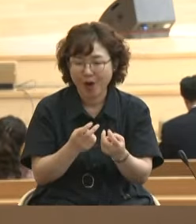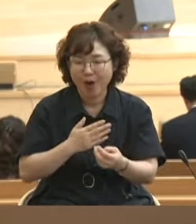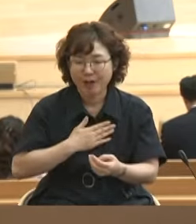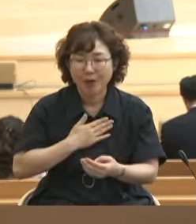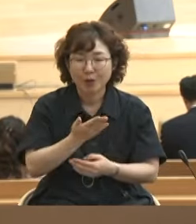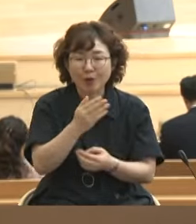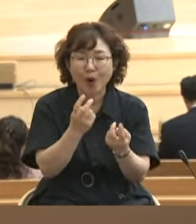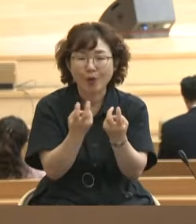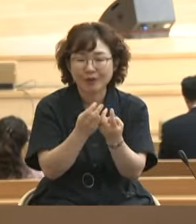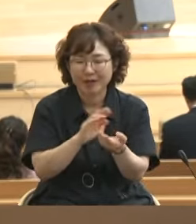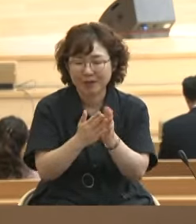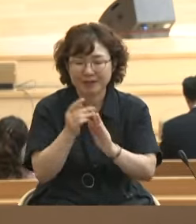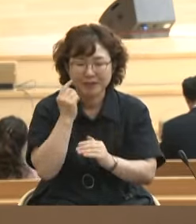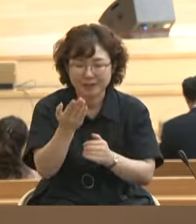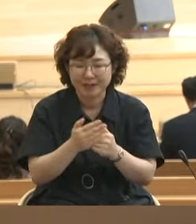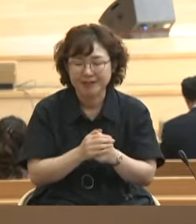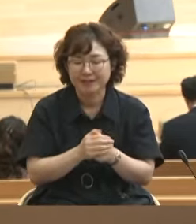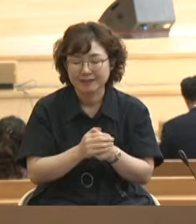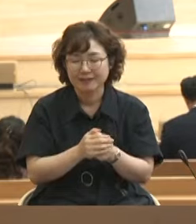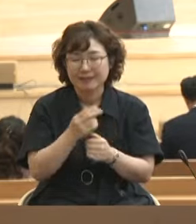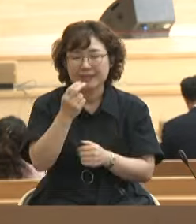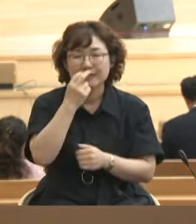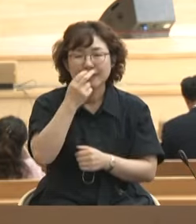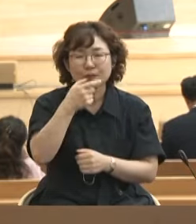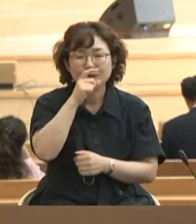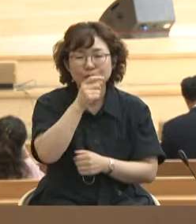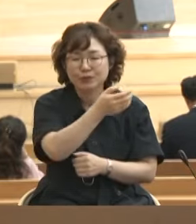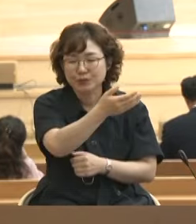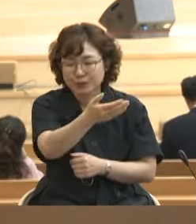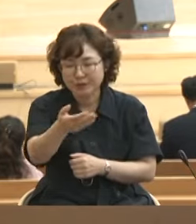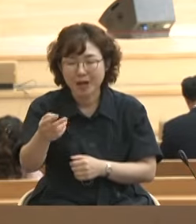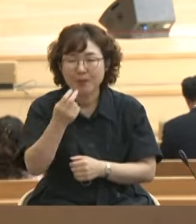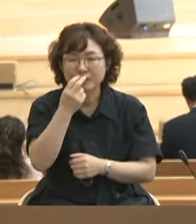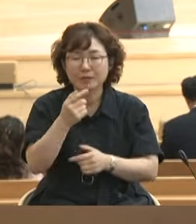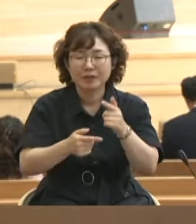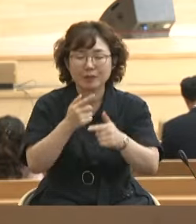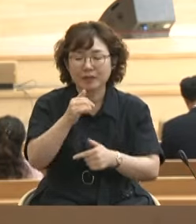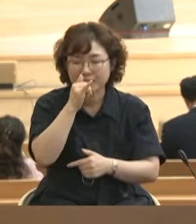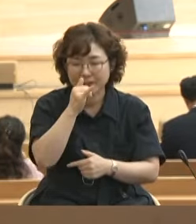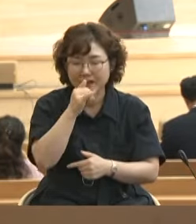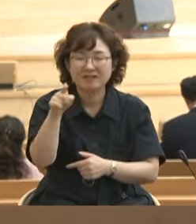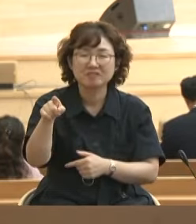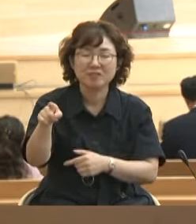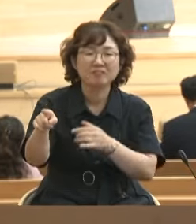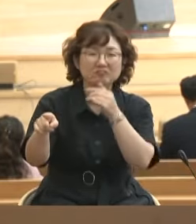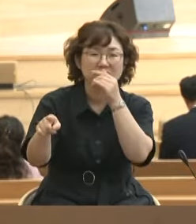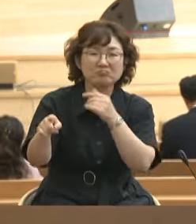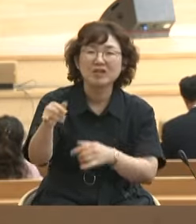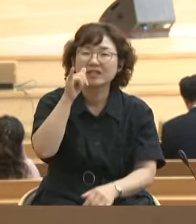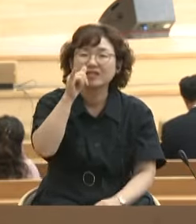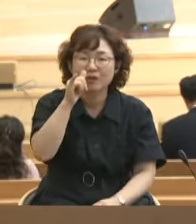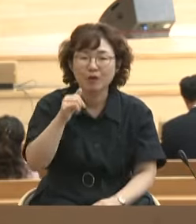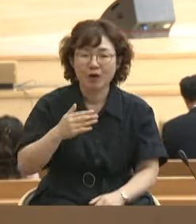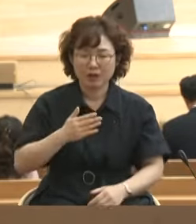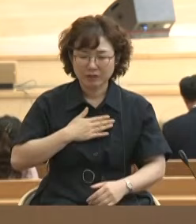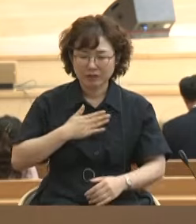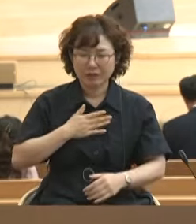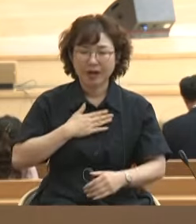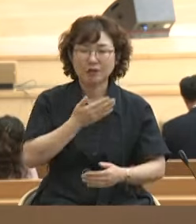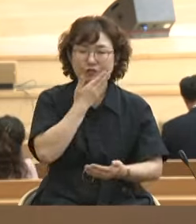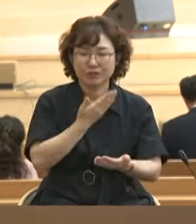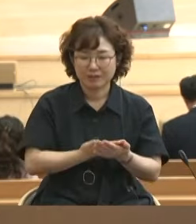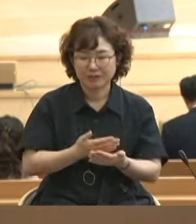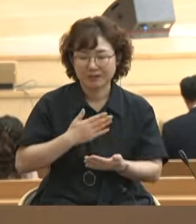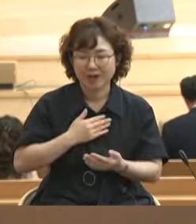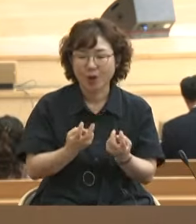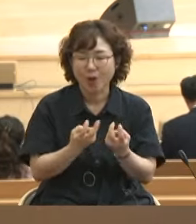되는가? 자, 그냥 생명수가 흐른다. 뭐 생명나무가 있다. 그 있는 거고. 우리가 어떻게 되느냐?